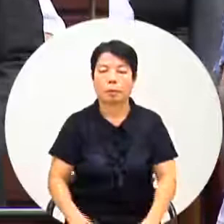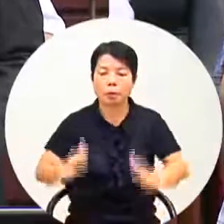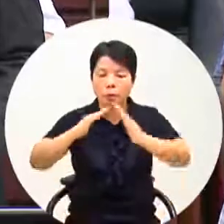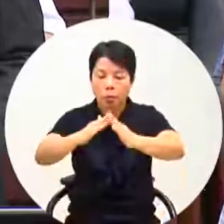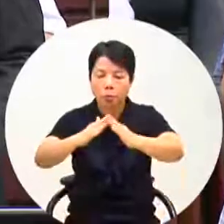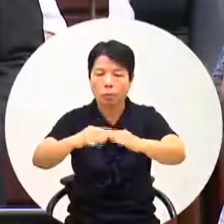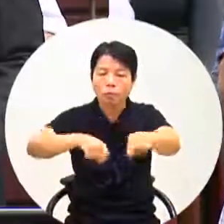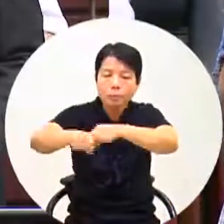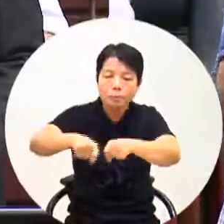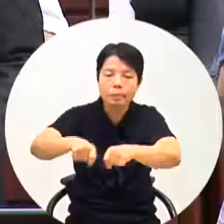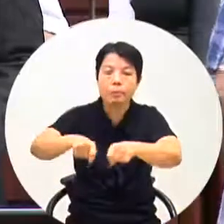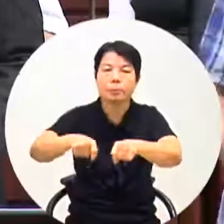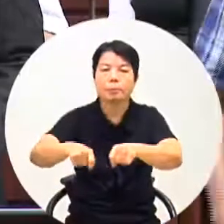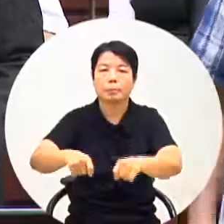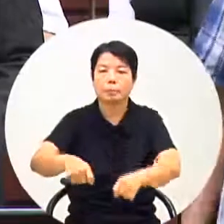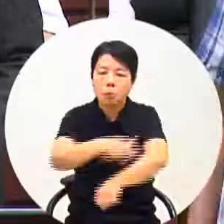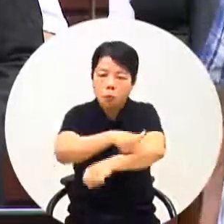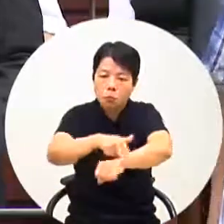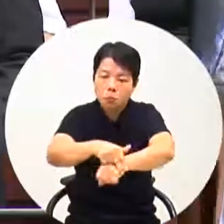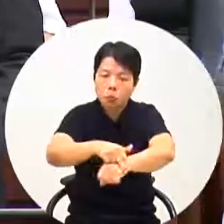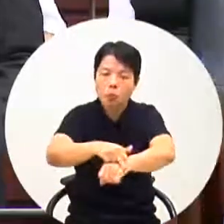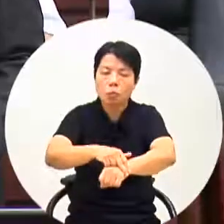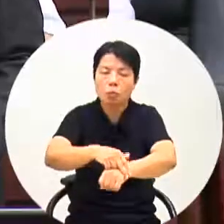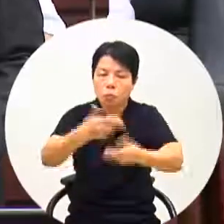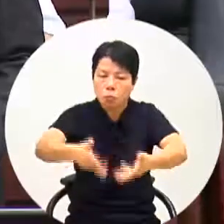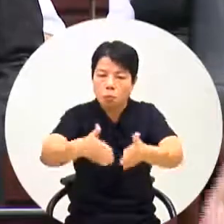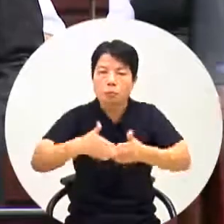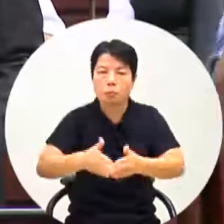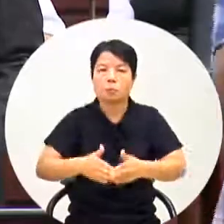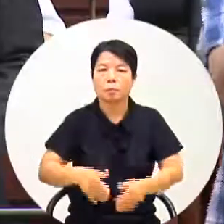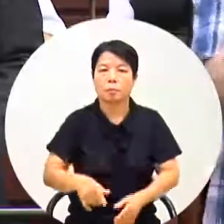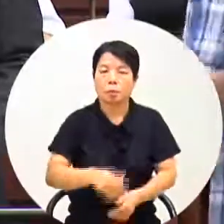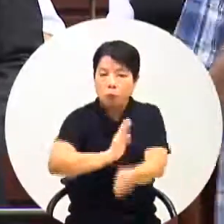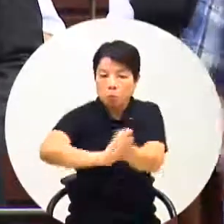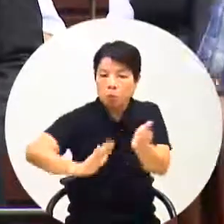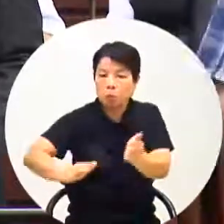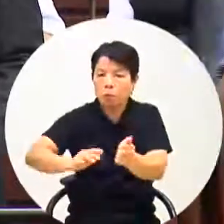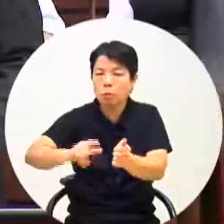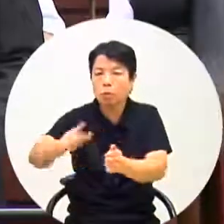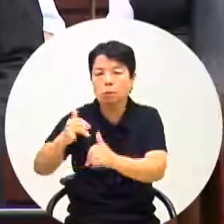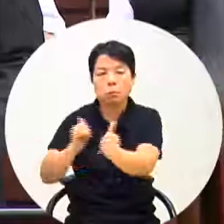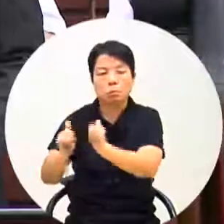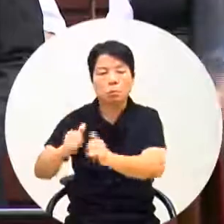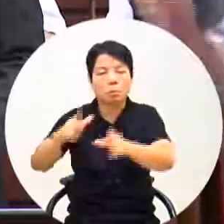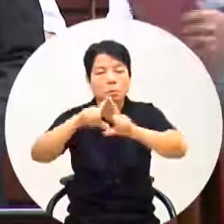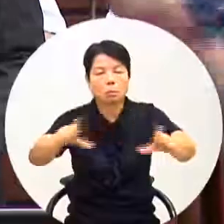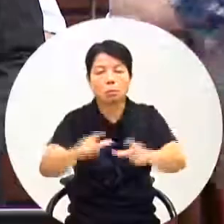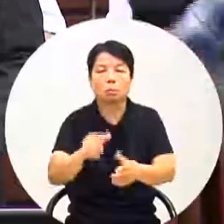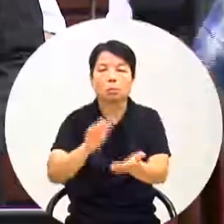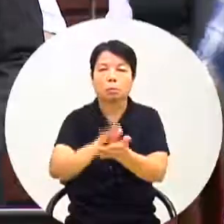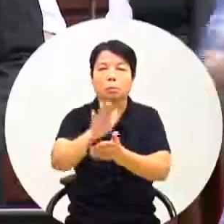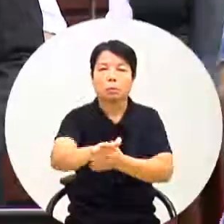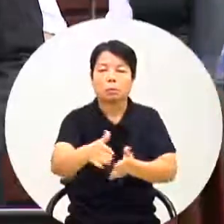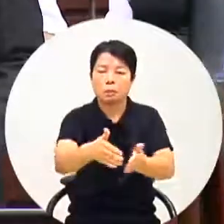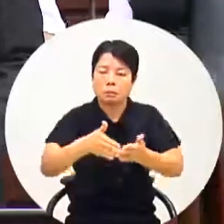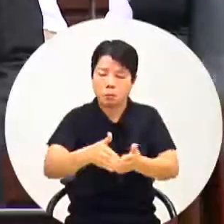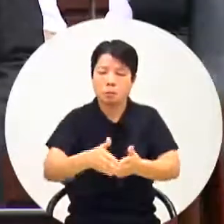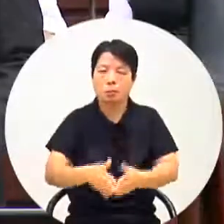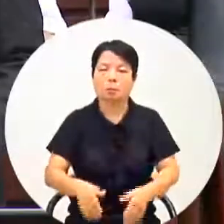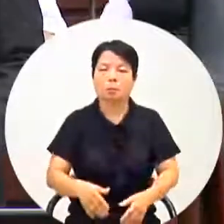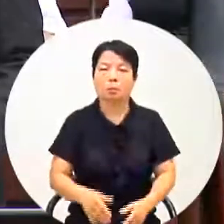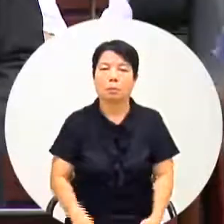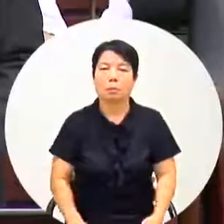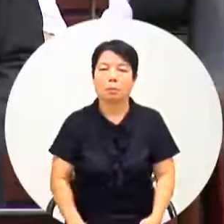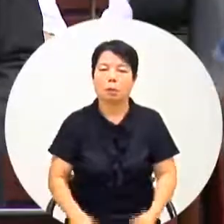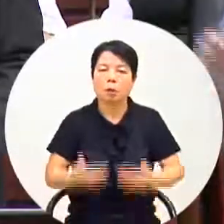划在规划很重要。这个你影响人家那么大，就是未来的，就好好不要